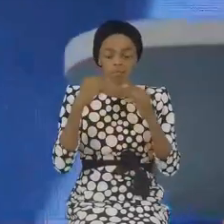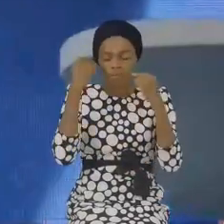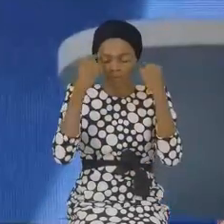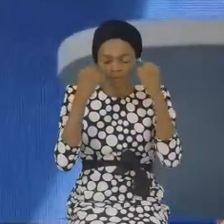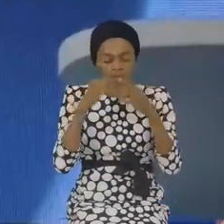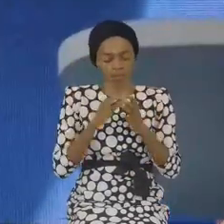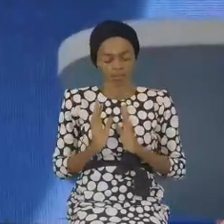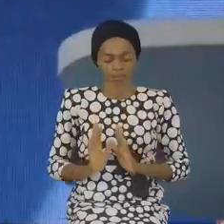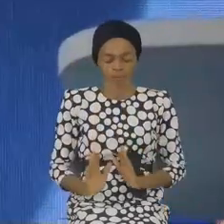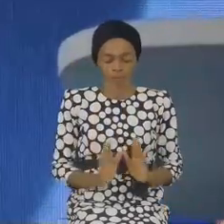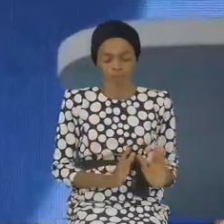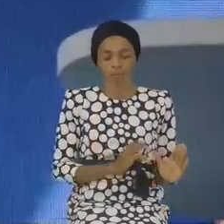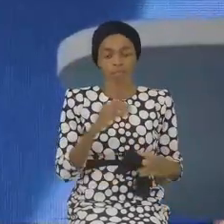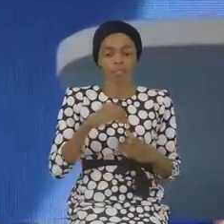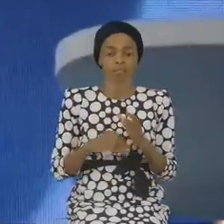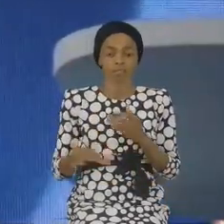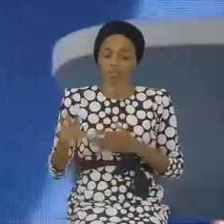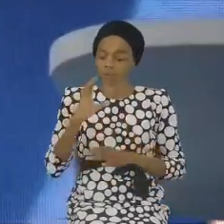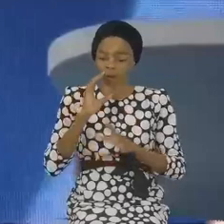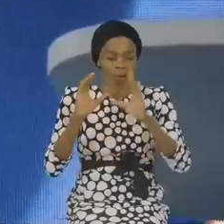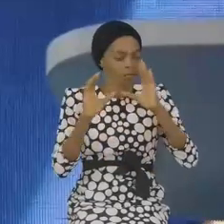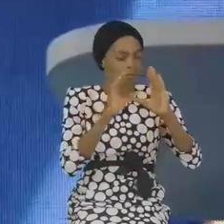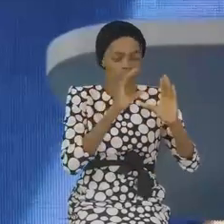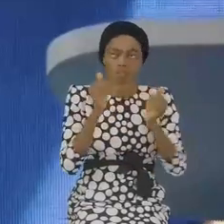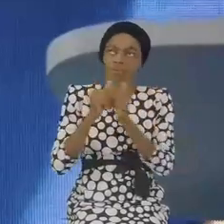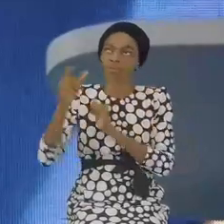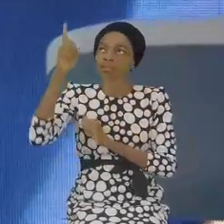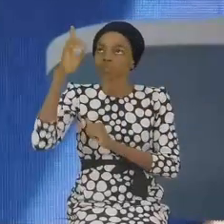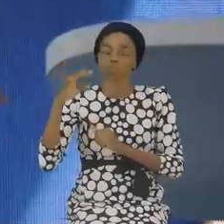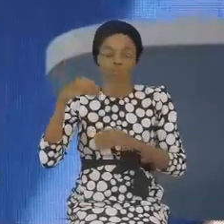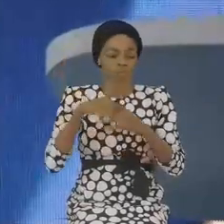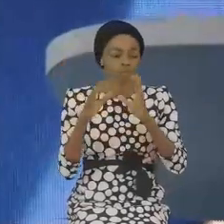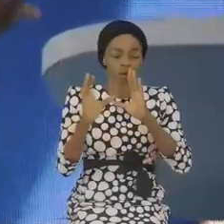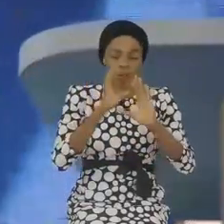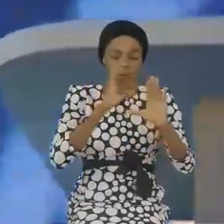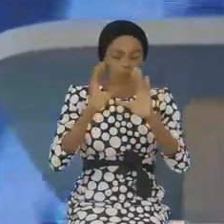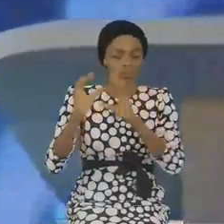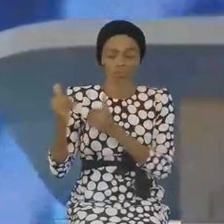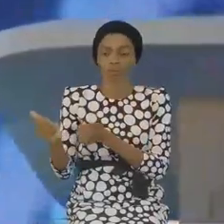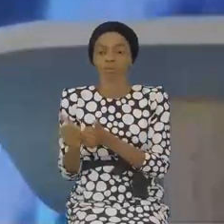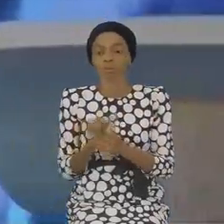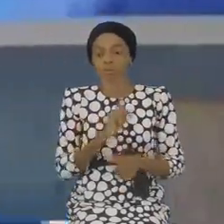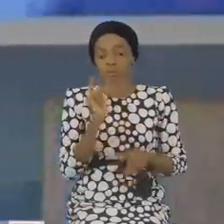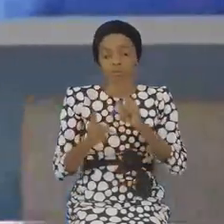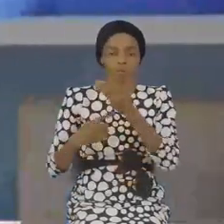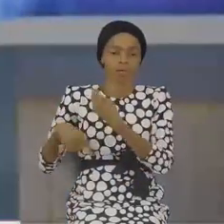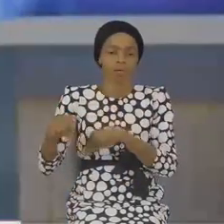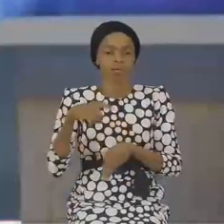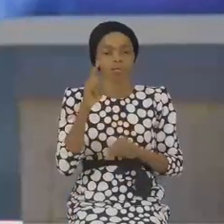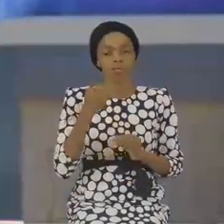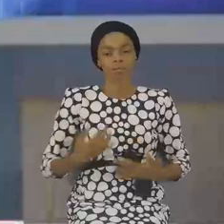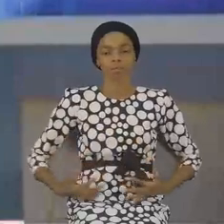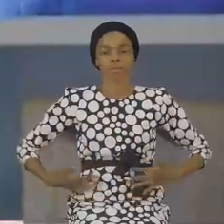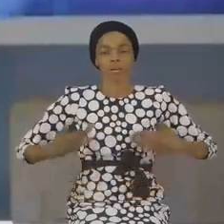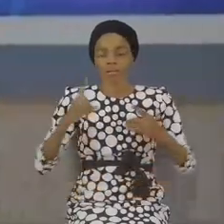votre planification, dans votre communication avec le Seigneur, dans votre communication, interaction avec les autres autour de vous, la